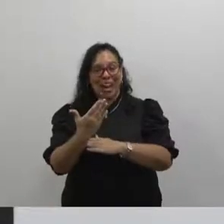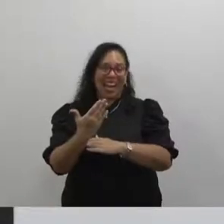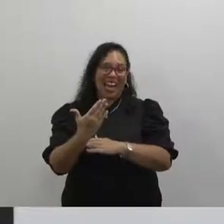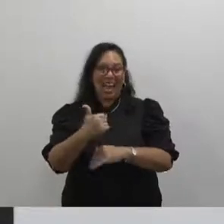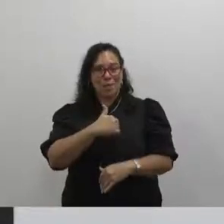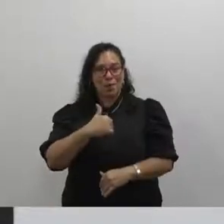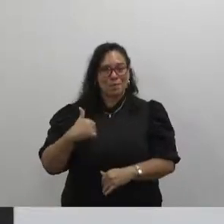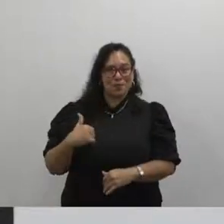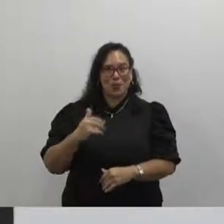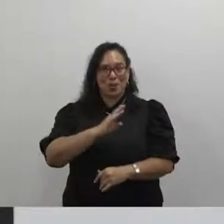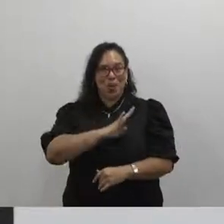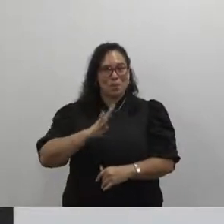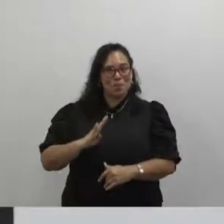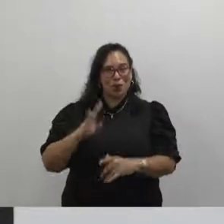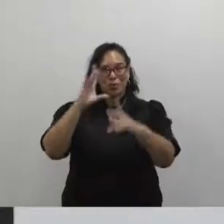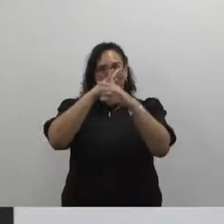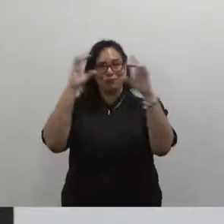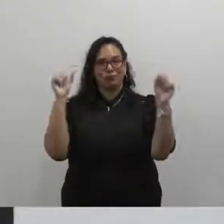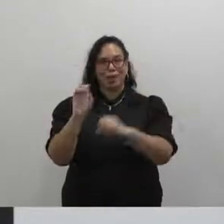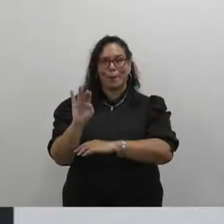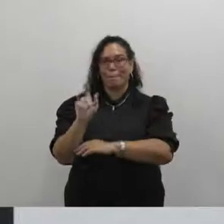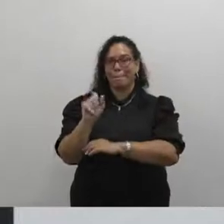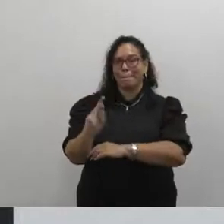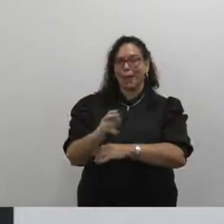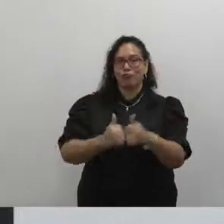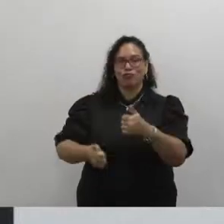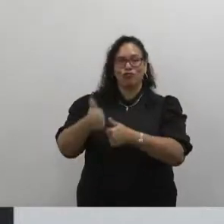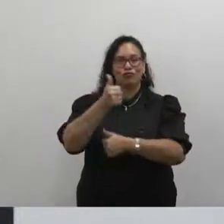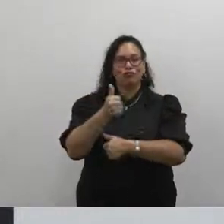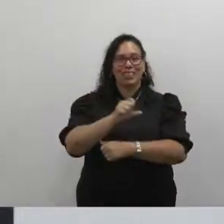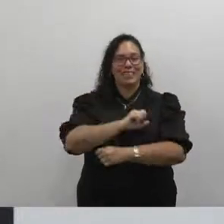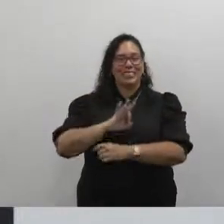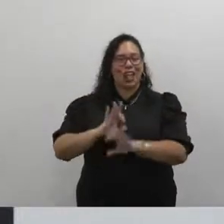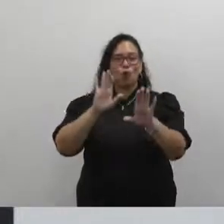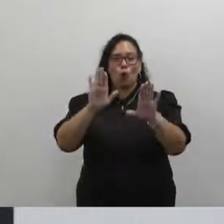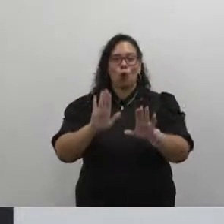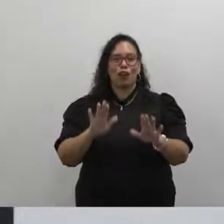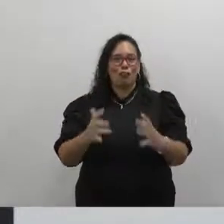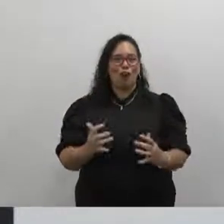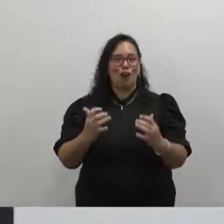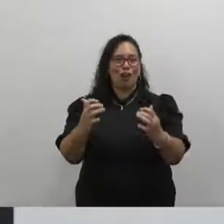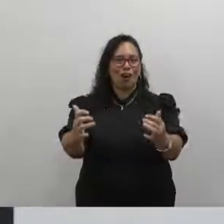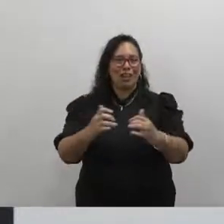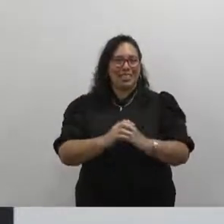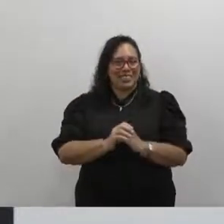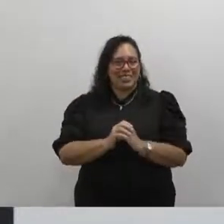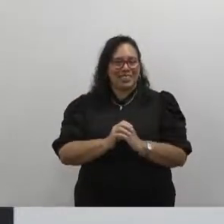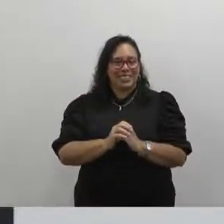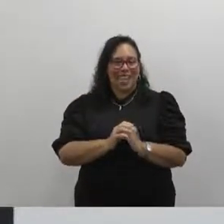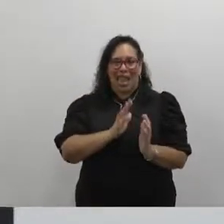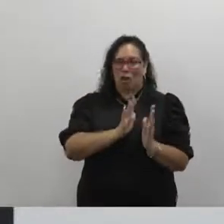Arun Suosday, semasa kena kamakar salarian, Dr. Baker, hai nang niyuk dak nuam thanak le.